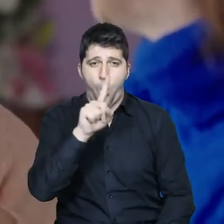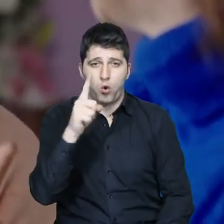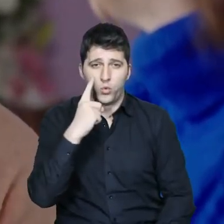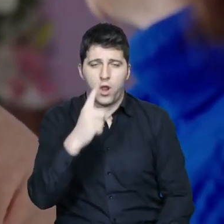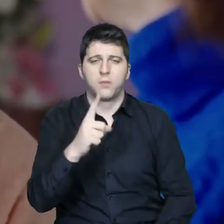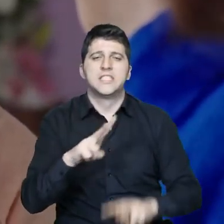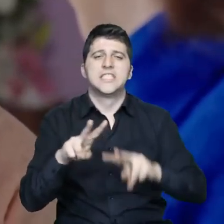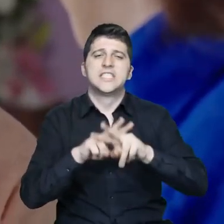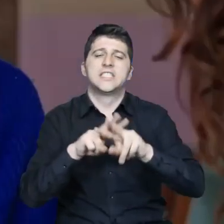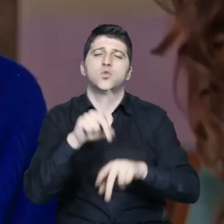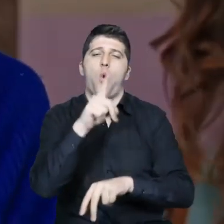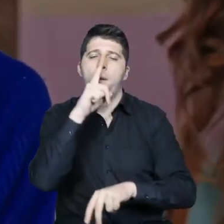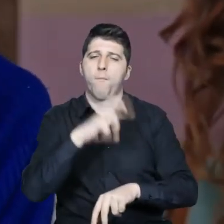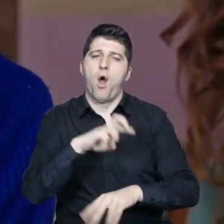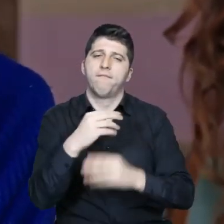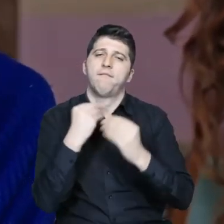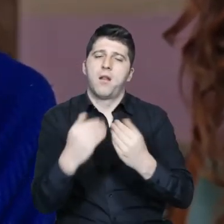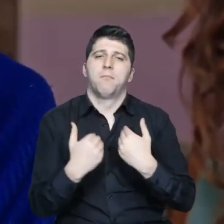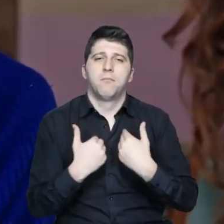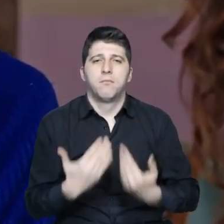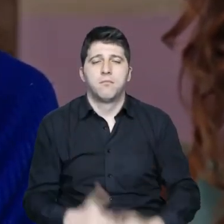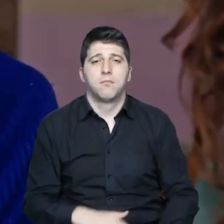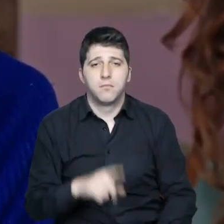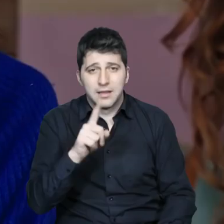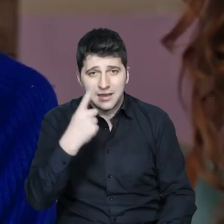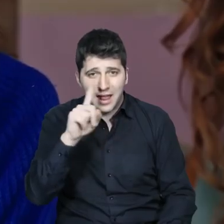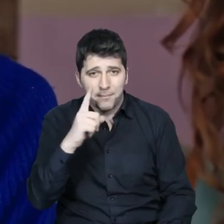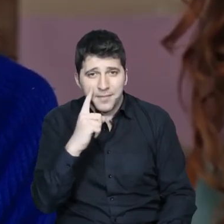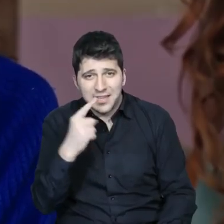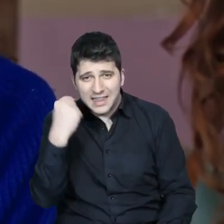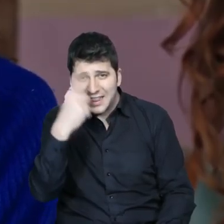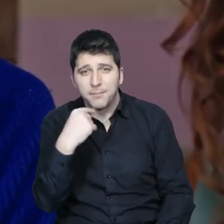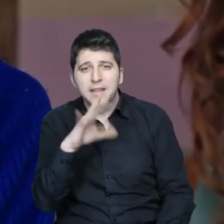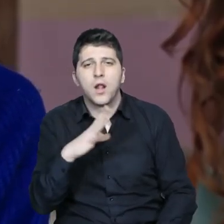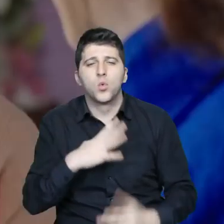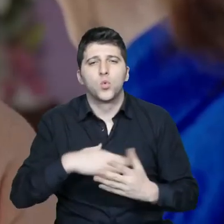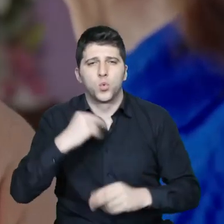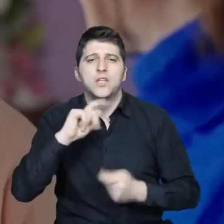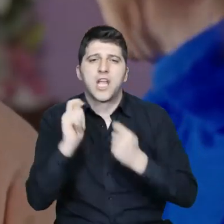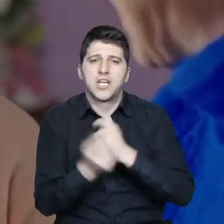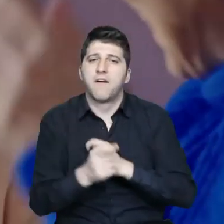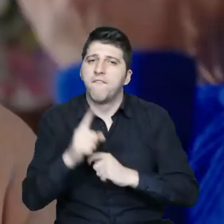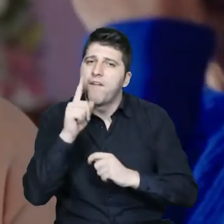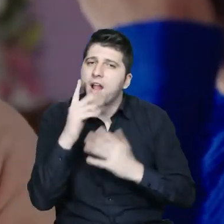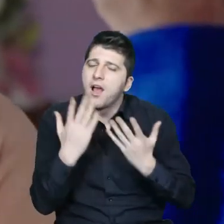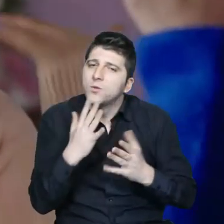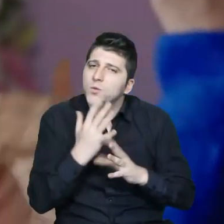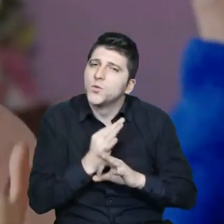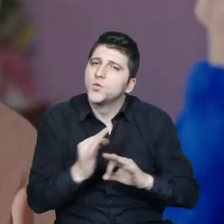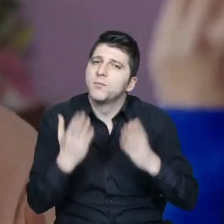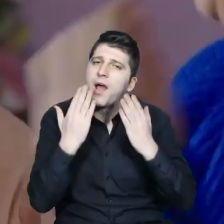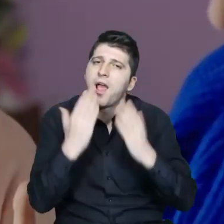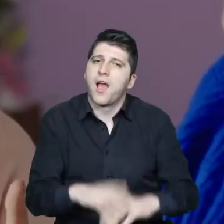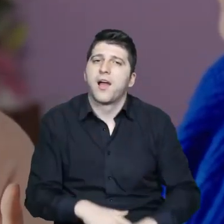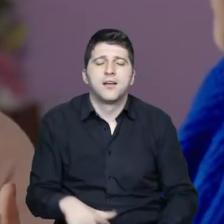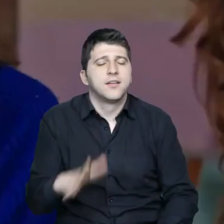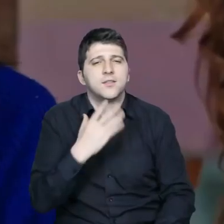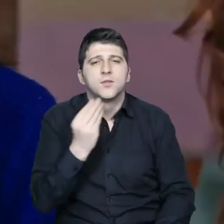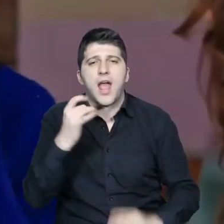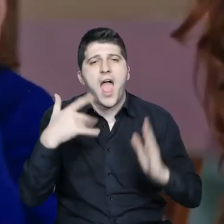10 olarak defterine kaydettim. Yani sen sadece tip olarak değil böyle ruhen de değiştin. Vallahi ortalığı yakıp yıkaraktan